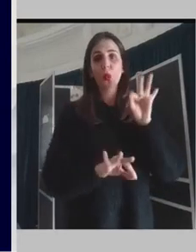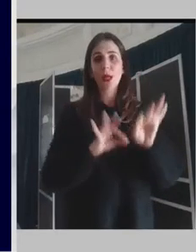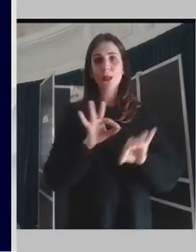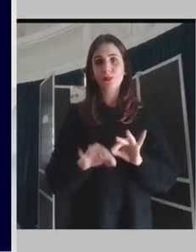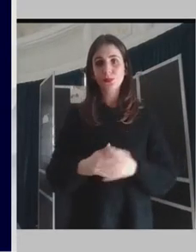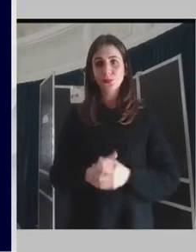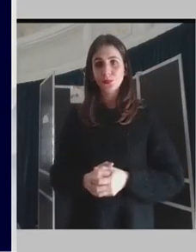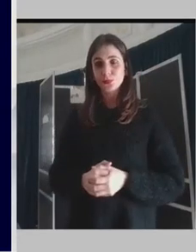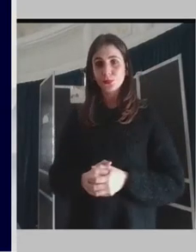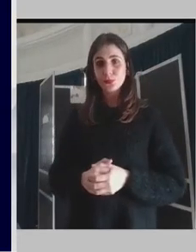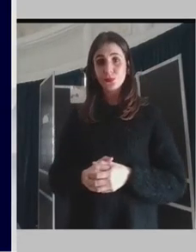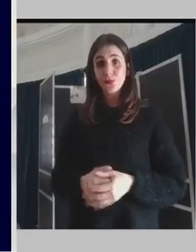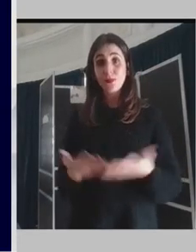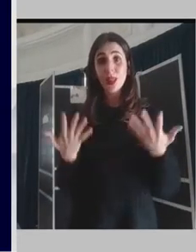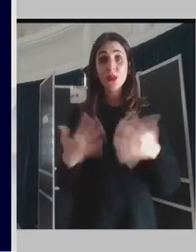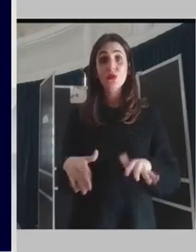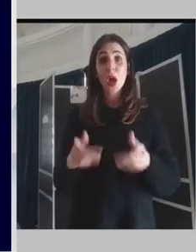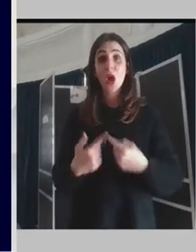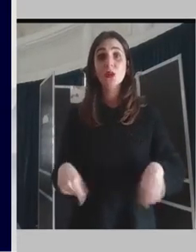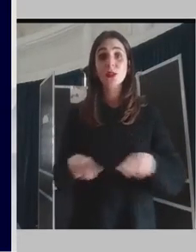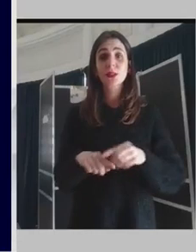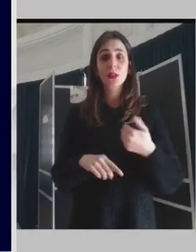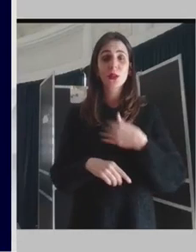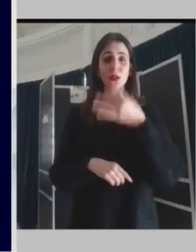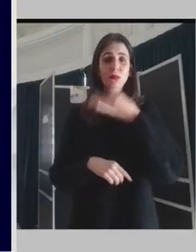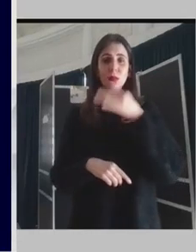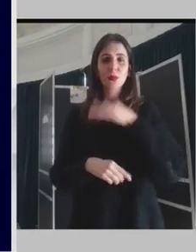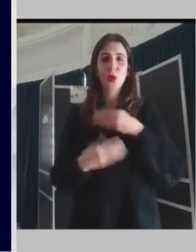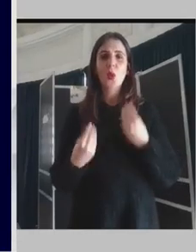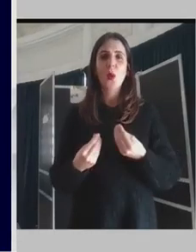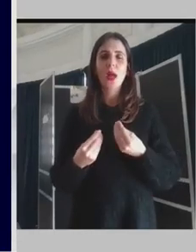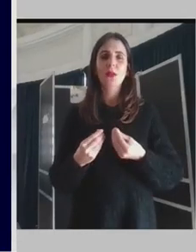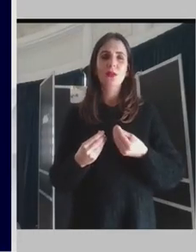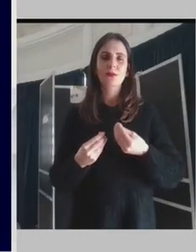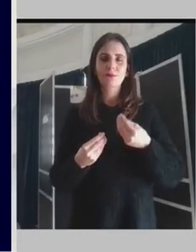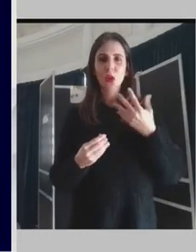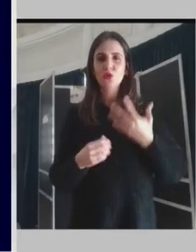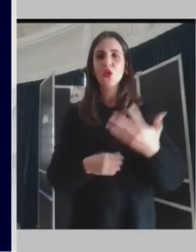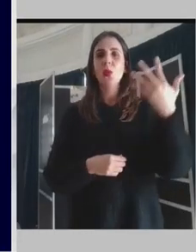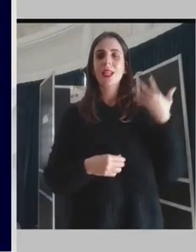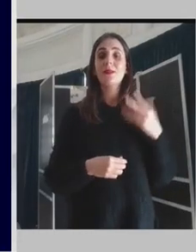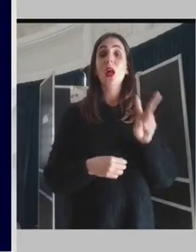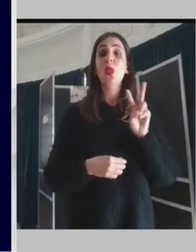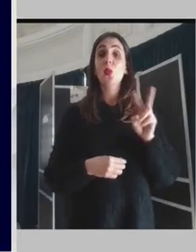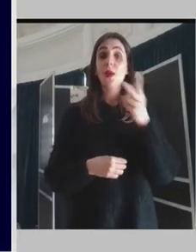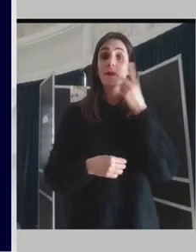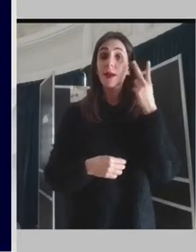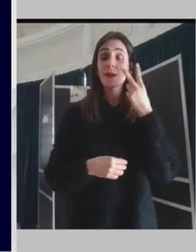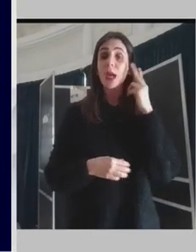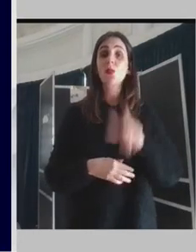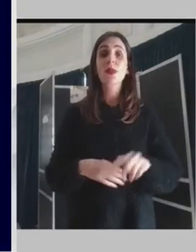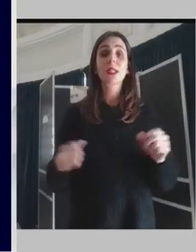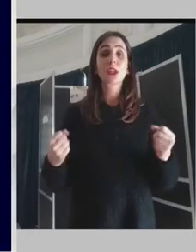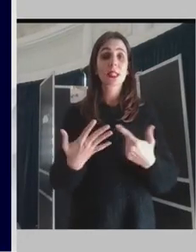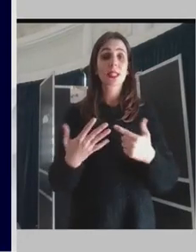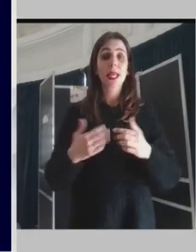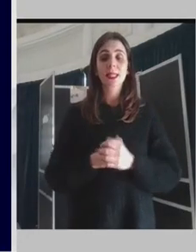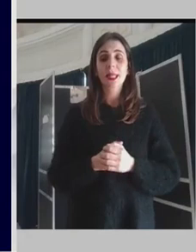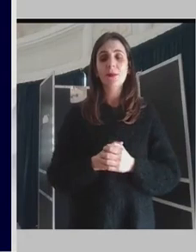Come ho già detto nel Consiglio del 2 febbraio 2017, uno dei compiti dei